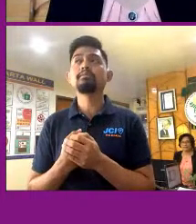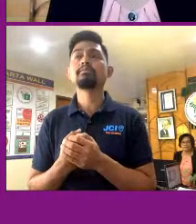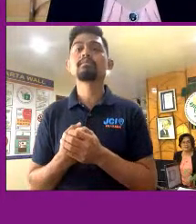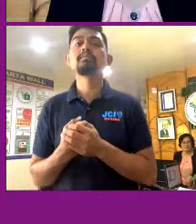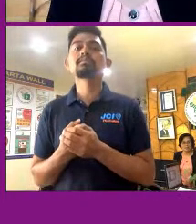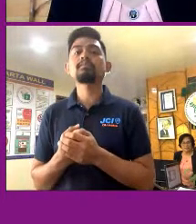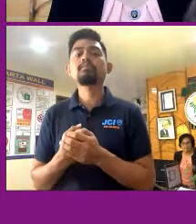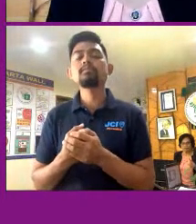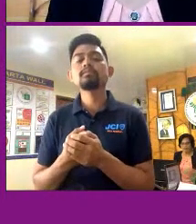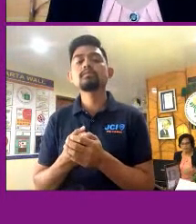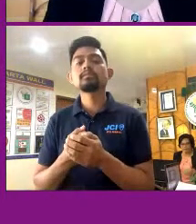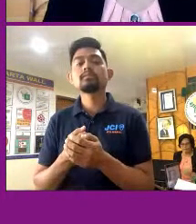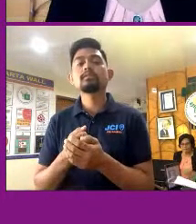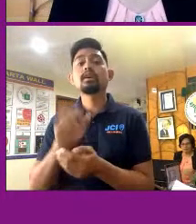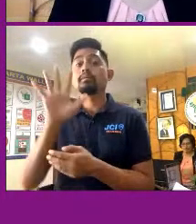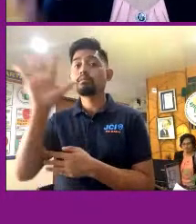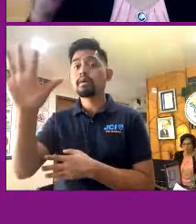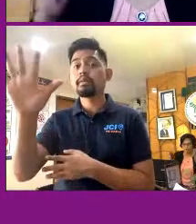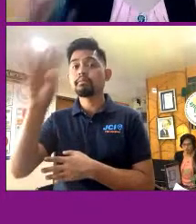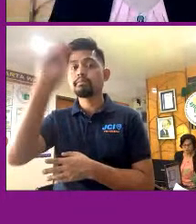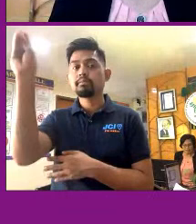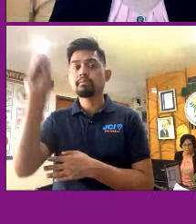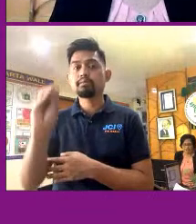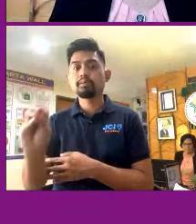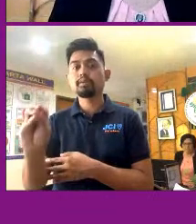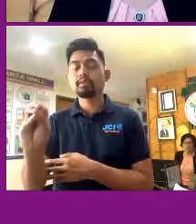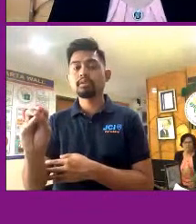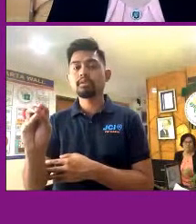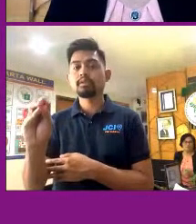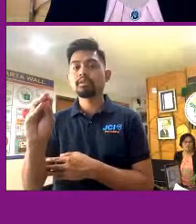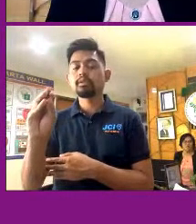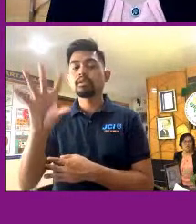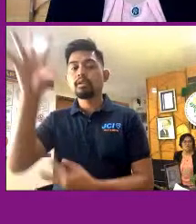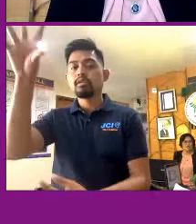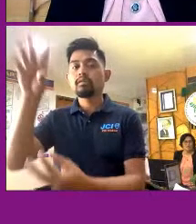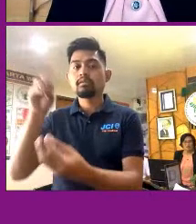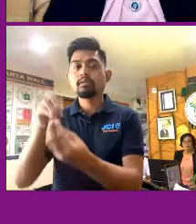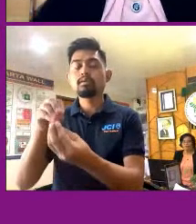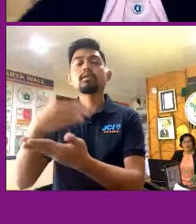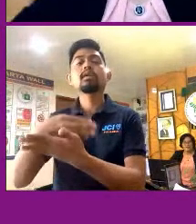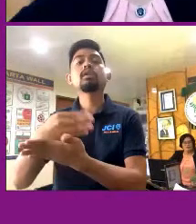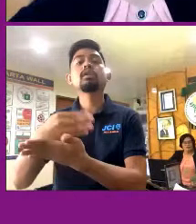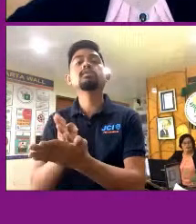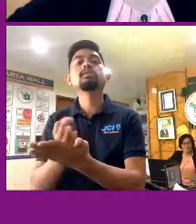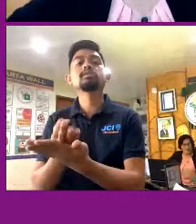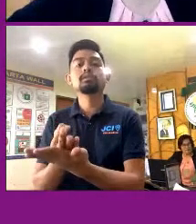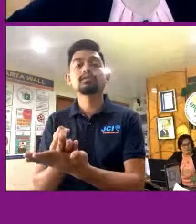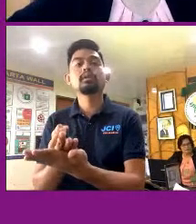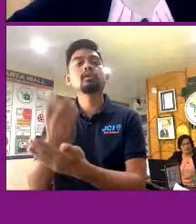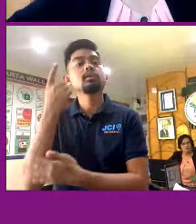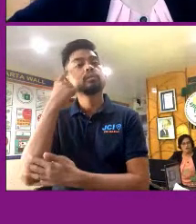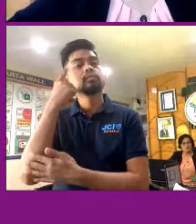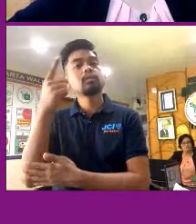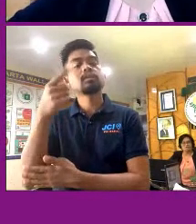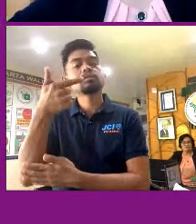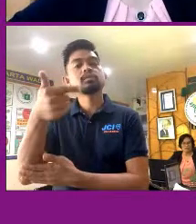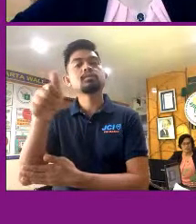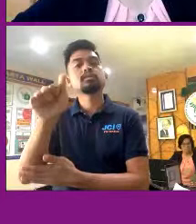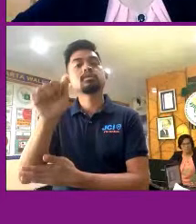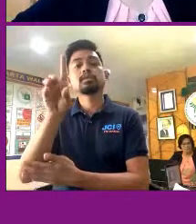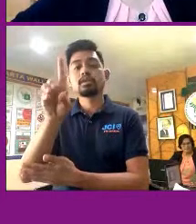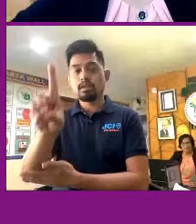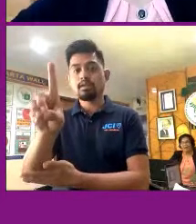annual budget that 5% of your total budget should be provided for GAD or gender